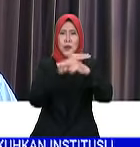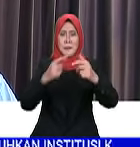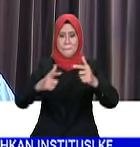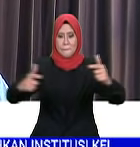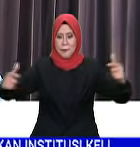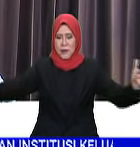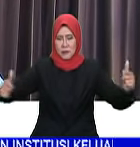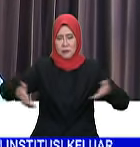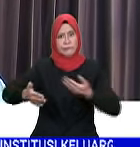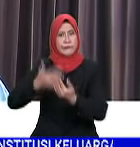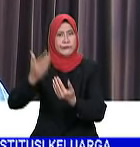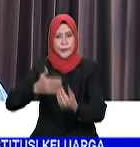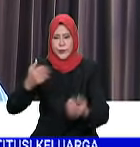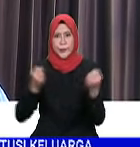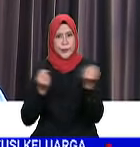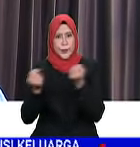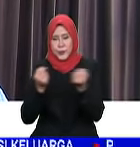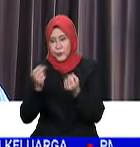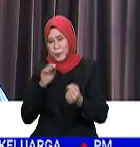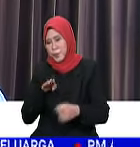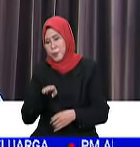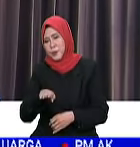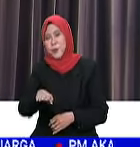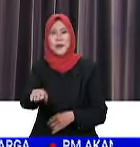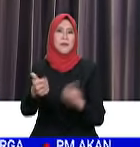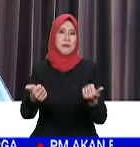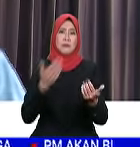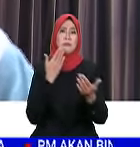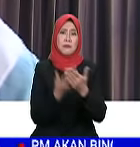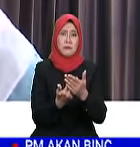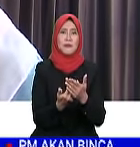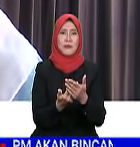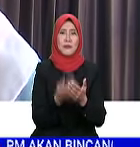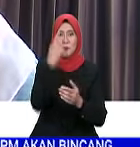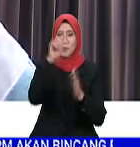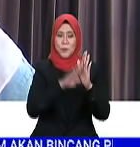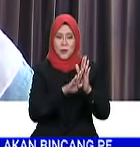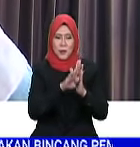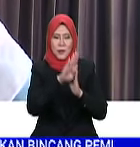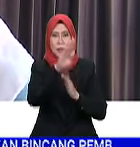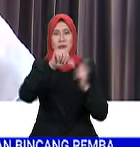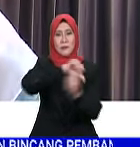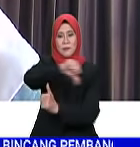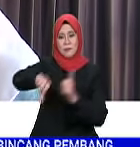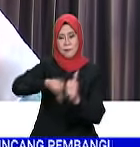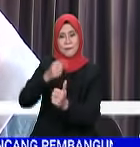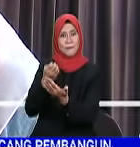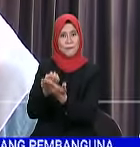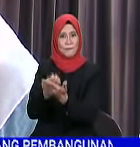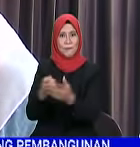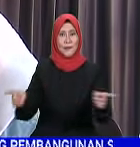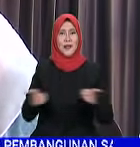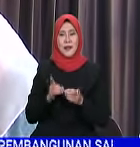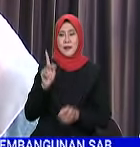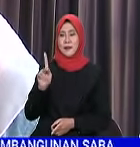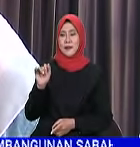dan memberikan impak yang baiklah terhadap pembangunan sosioekonomi daerah